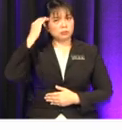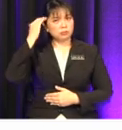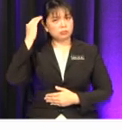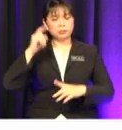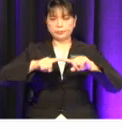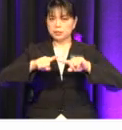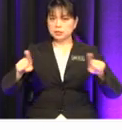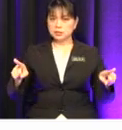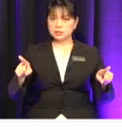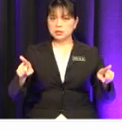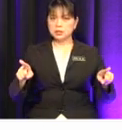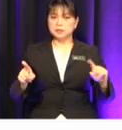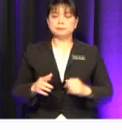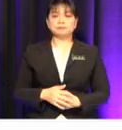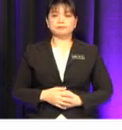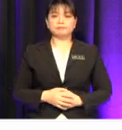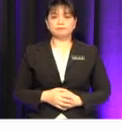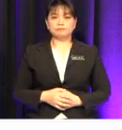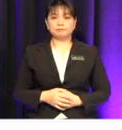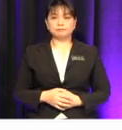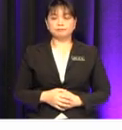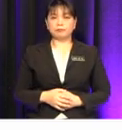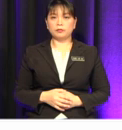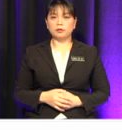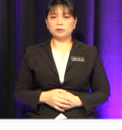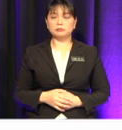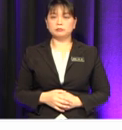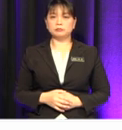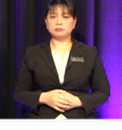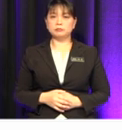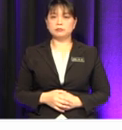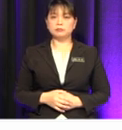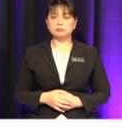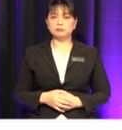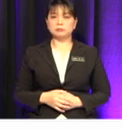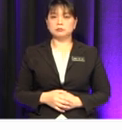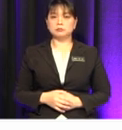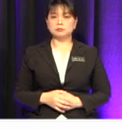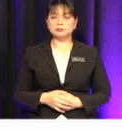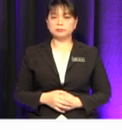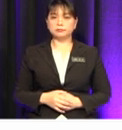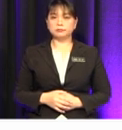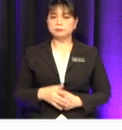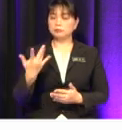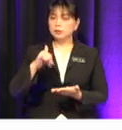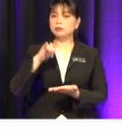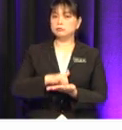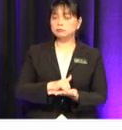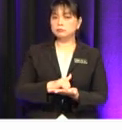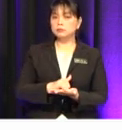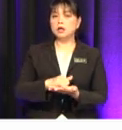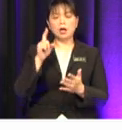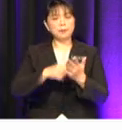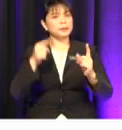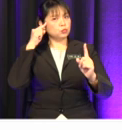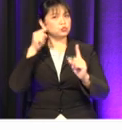pedesaannya dari segi niat sama ada sengaja atau tidak sengaja kemudian yang ketiga Apa tujuan